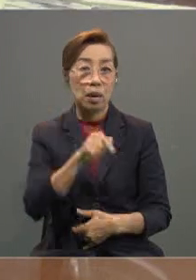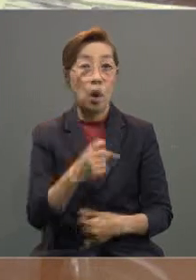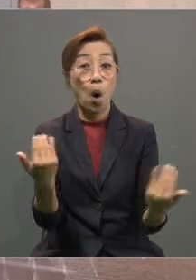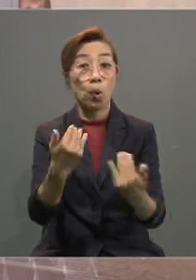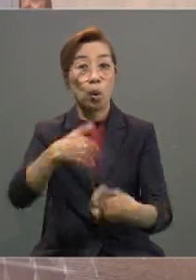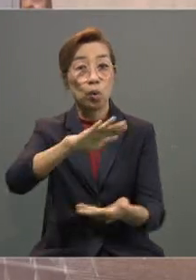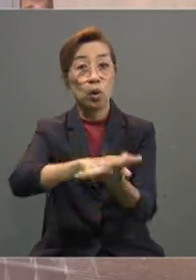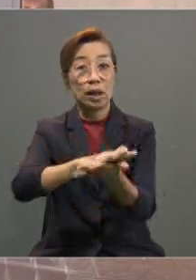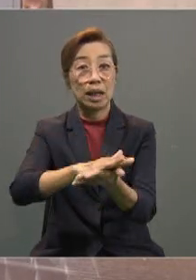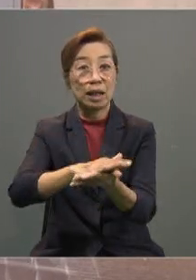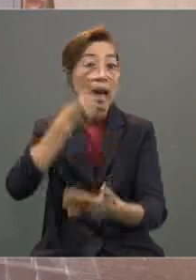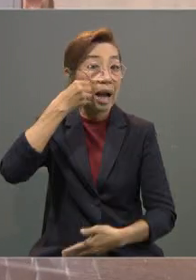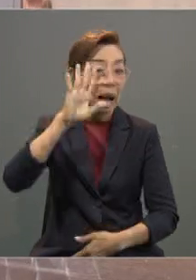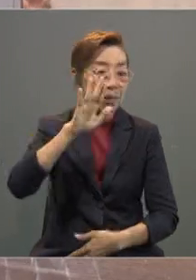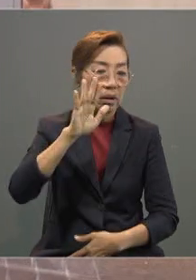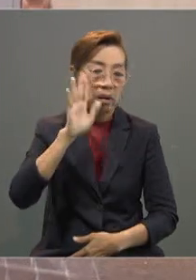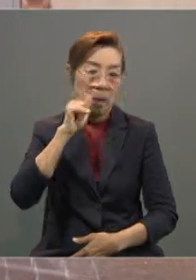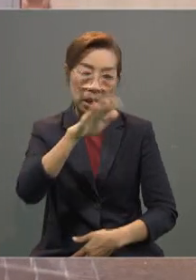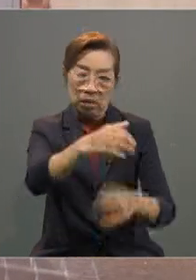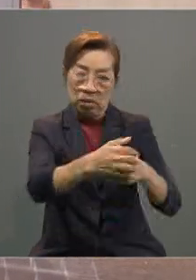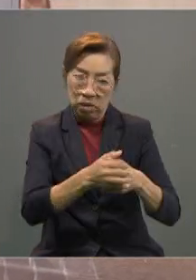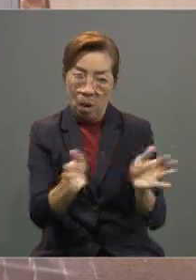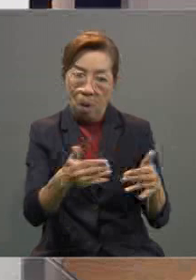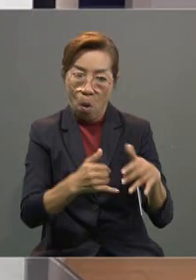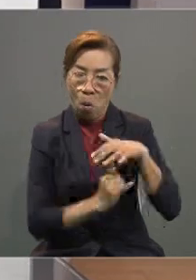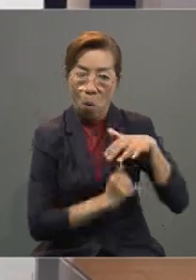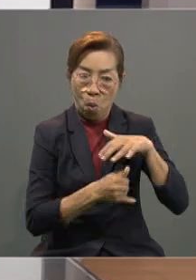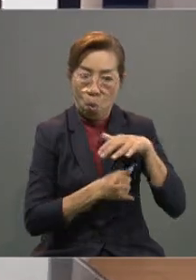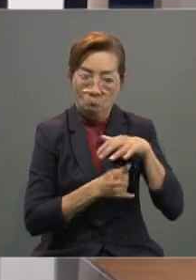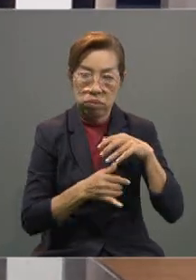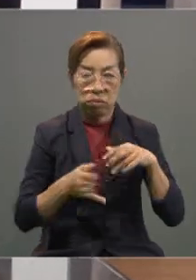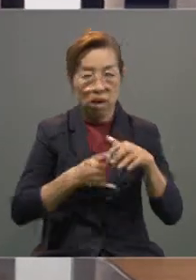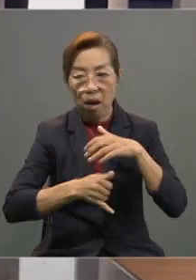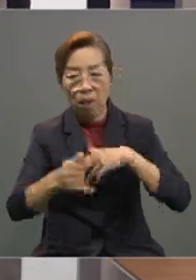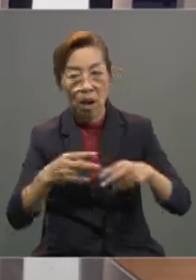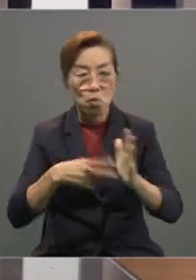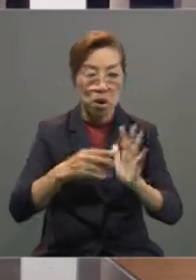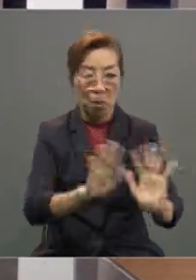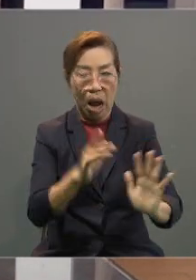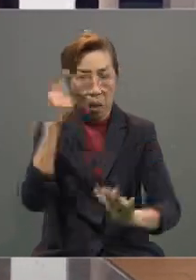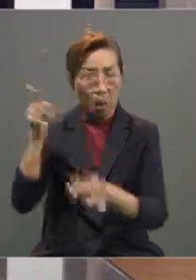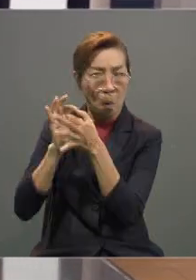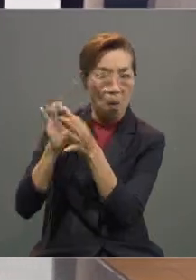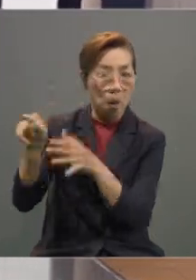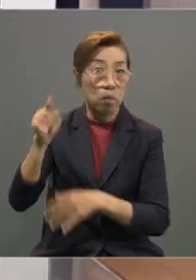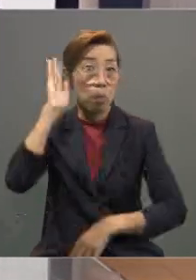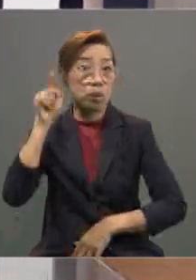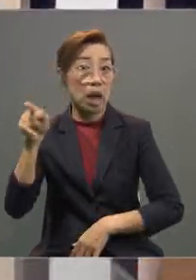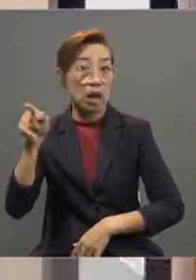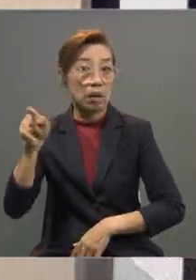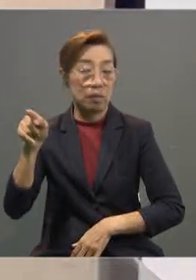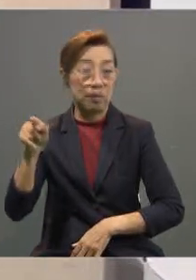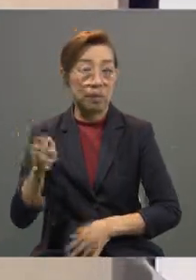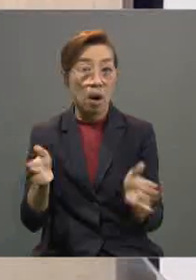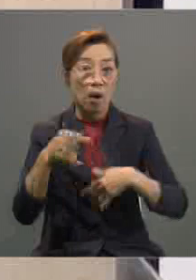จากโรงเรียนพ่อแม่ก็ต้องให้เก็บตัวอยู่แต่ในห้องนอนเลยนะคะไม่กล้าปล่อยออกมาวิ่งเล่นด้านนอกมิหนำซ้ำผู้ก่อยเหตุเนี่ยยัง